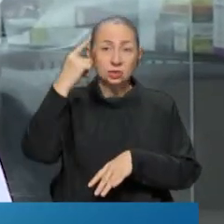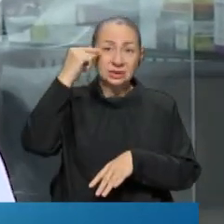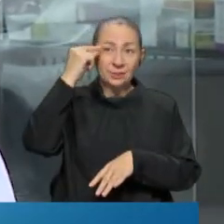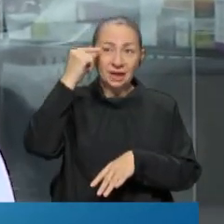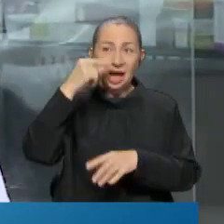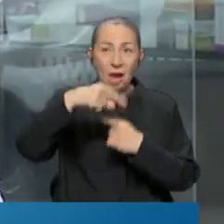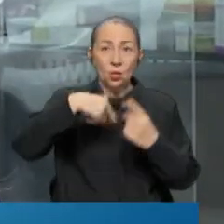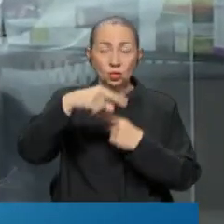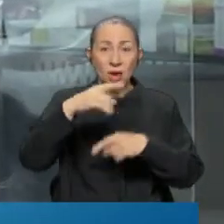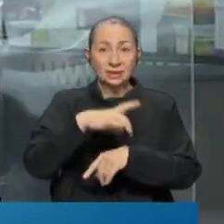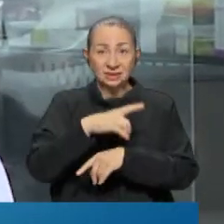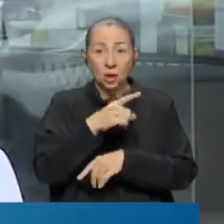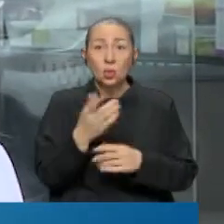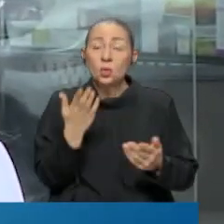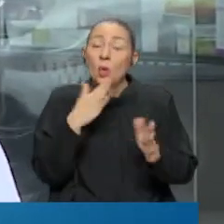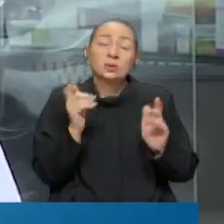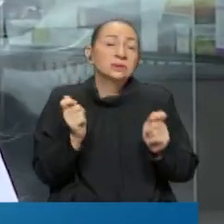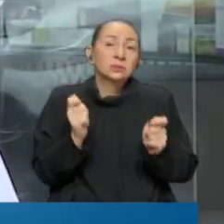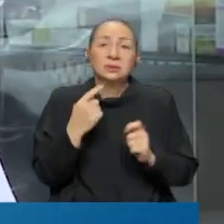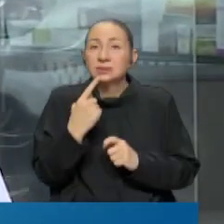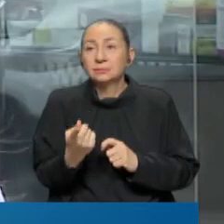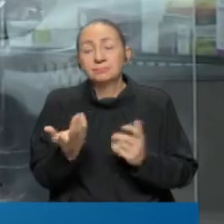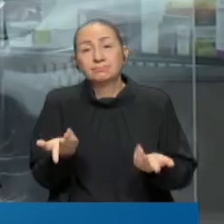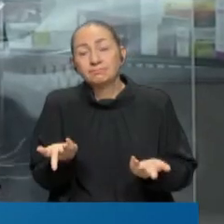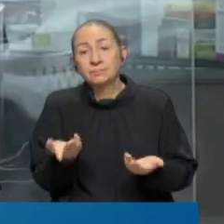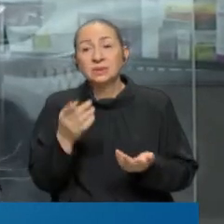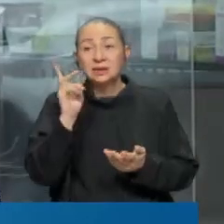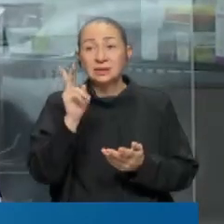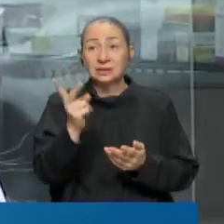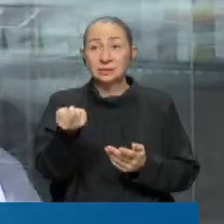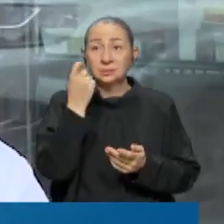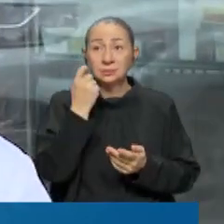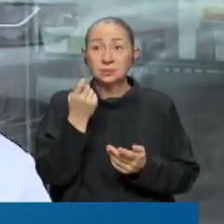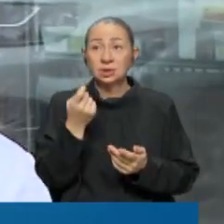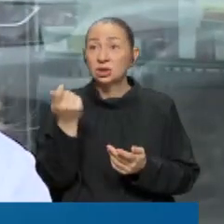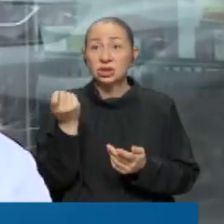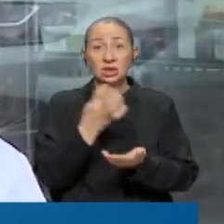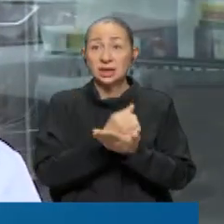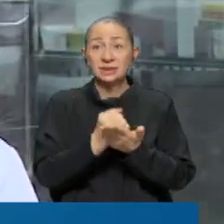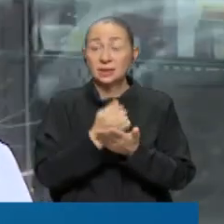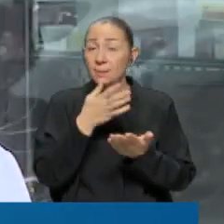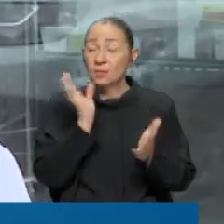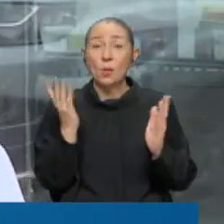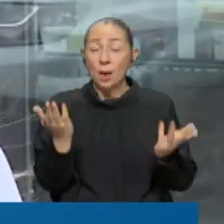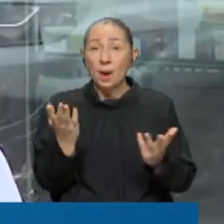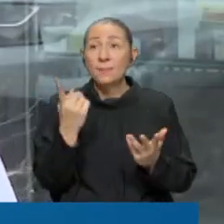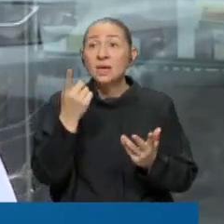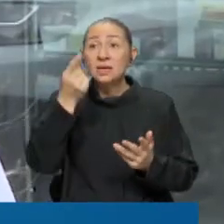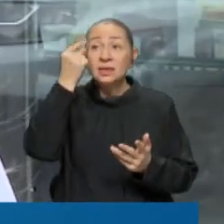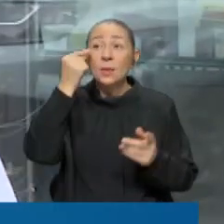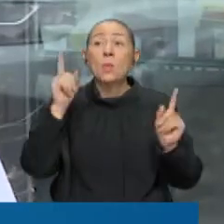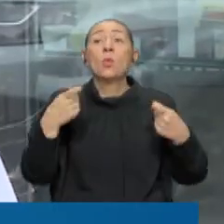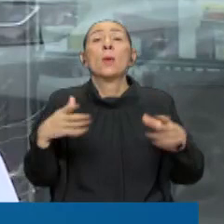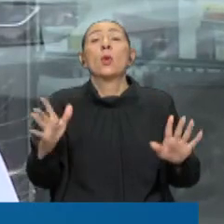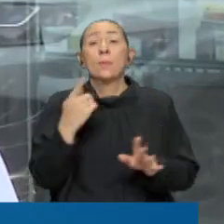damlaları arıyordu hastamız ve yok demek zorunda kaldım kendisinin dediği şuydu kaçıncı olduğunu bilmiyorum ama bir türlü bu